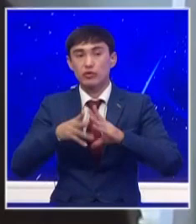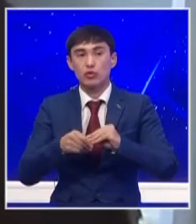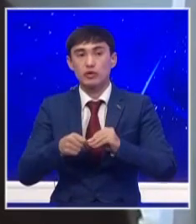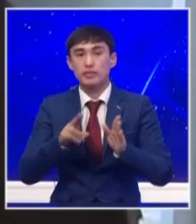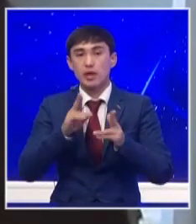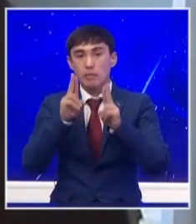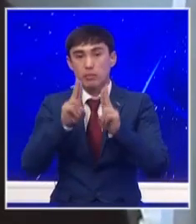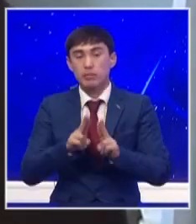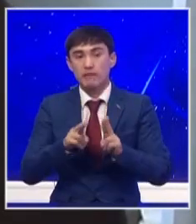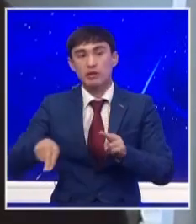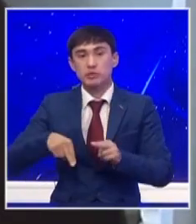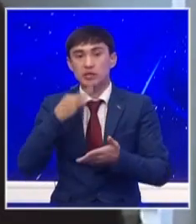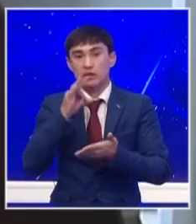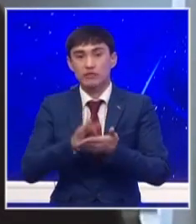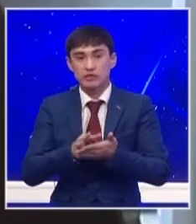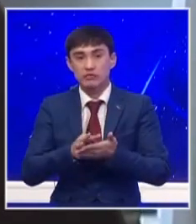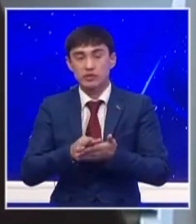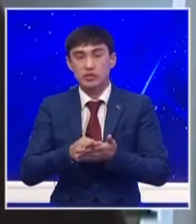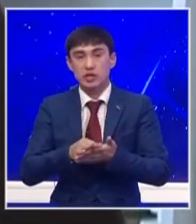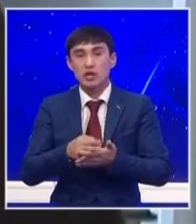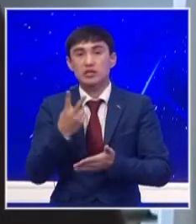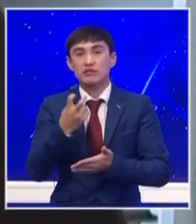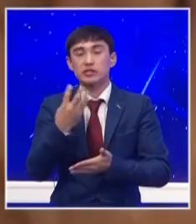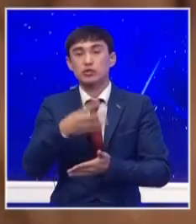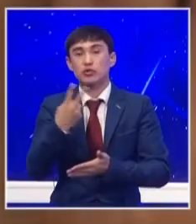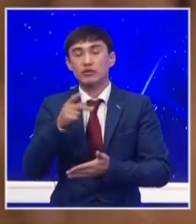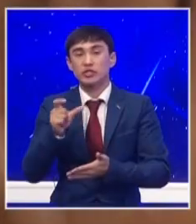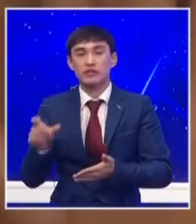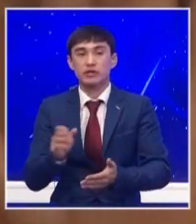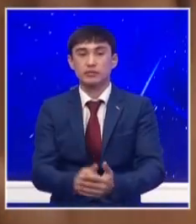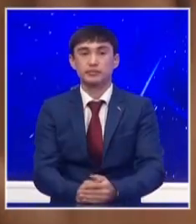дисциплинарной и административной ответственности привлекли 242